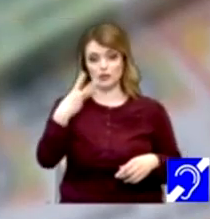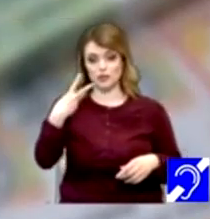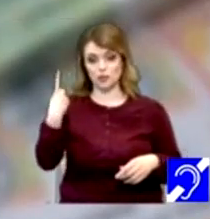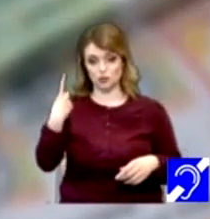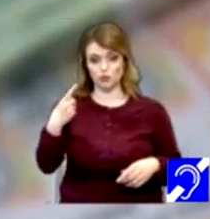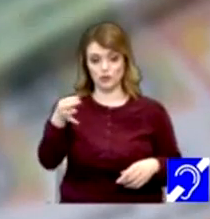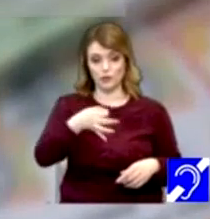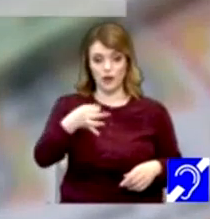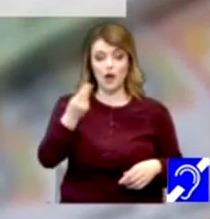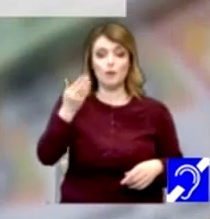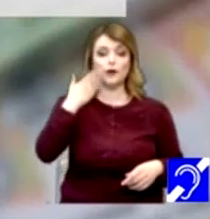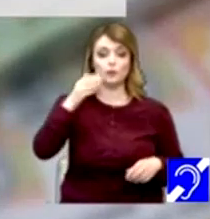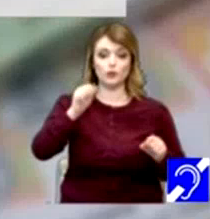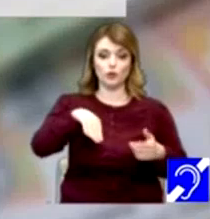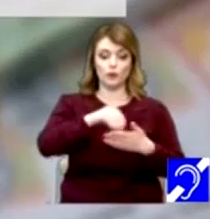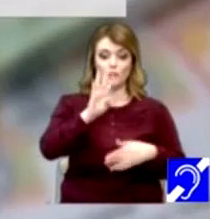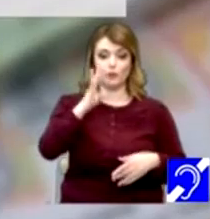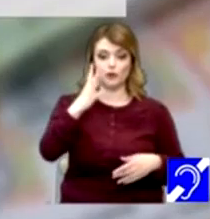21,31 lei. Leul românesc se va cota la